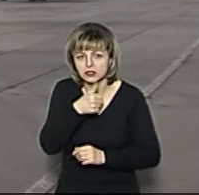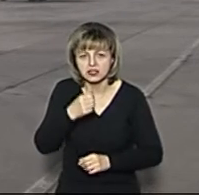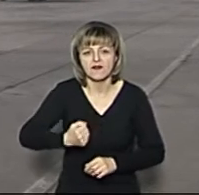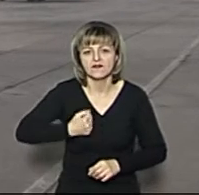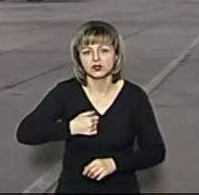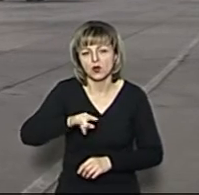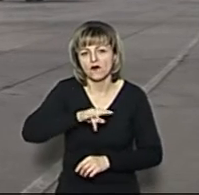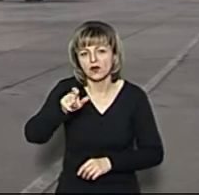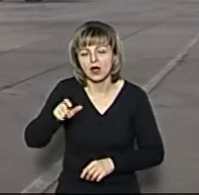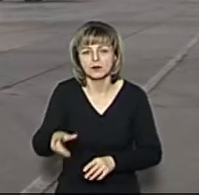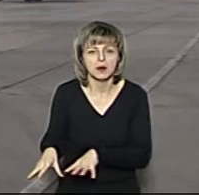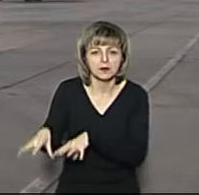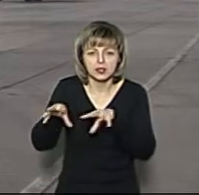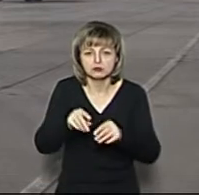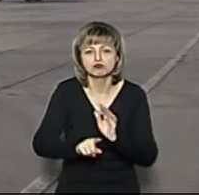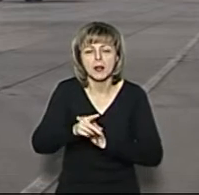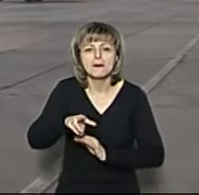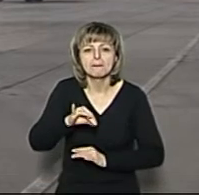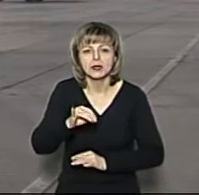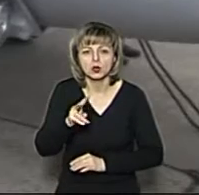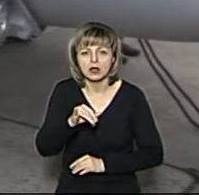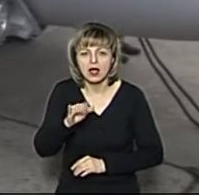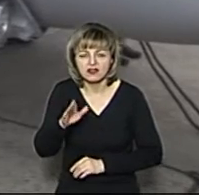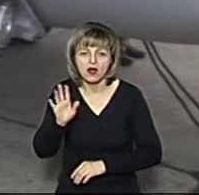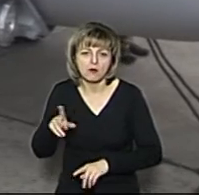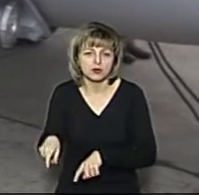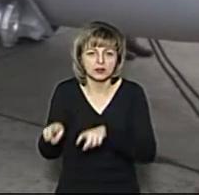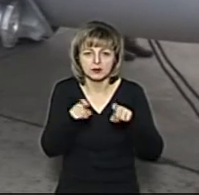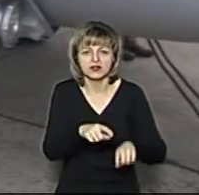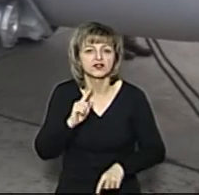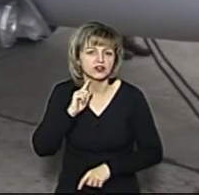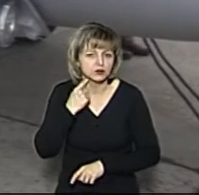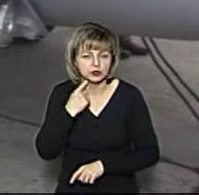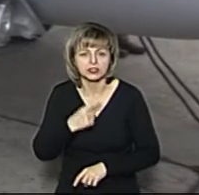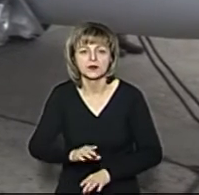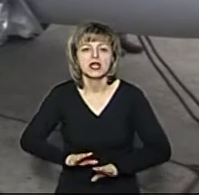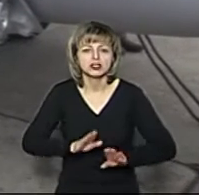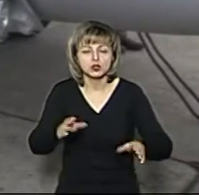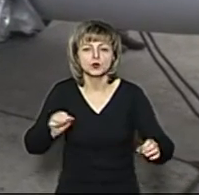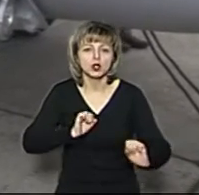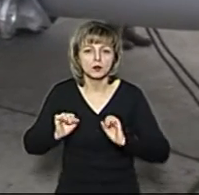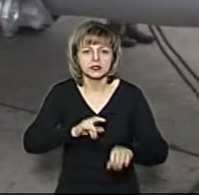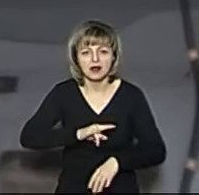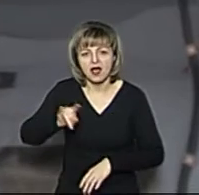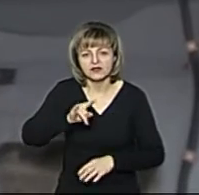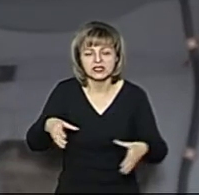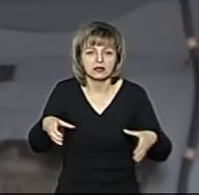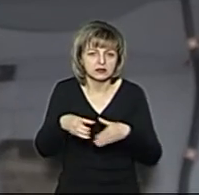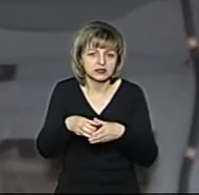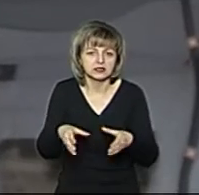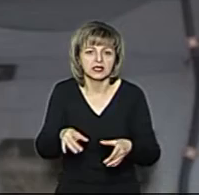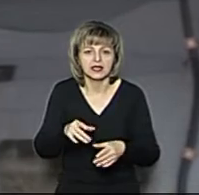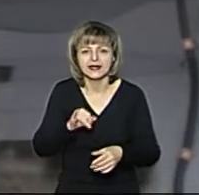авіаторів передислокували спочатку у Миколаїв, потім у Луцьк. Андрій Кравченко, заступник командира авіаційної ескадрилії